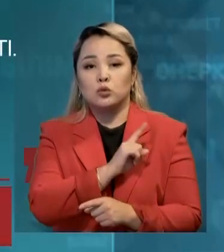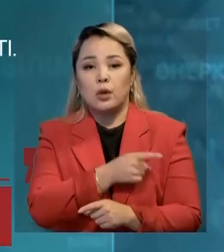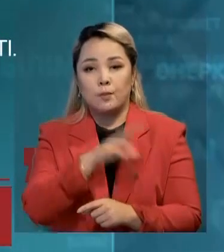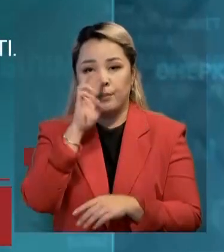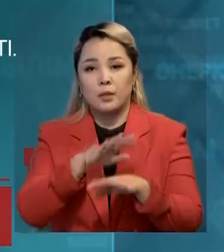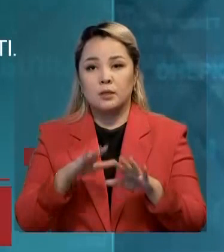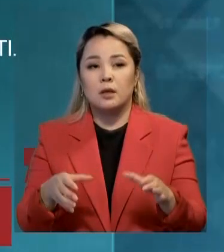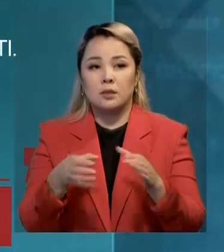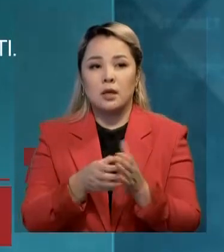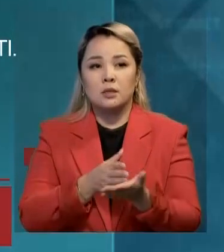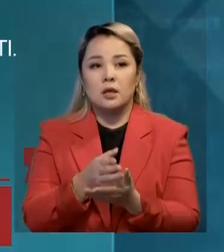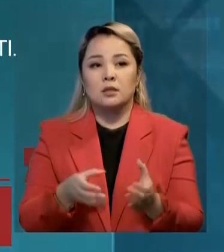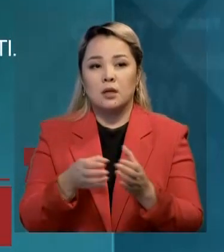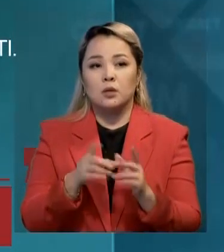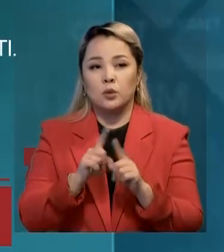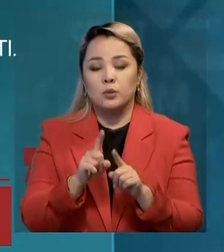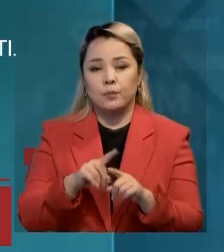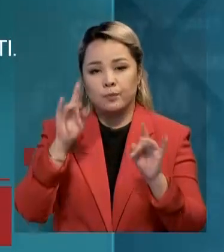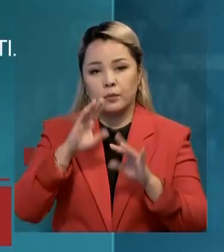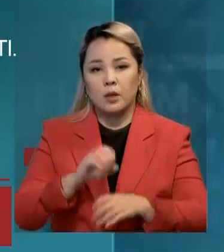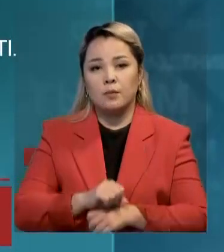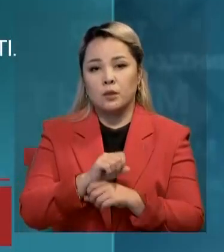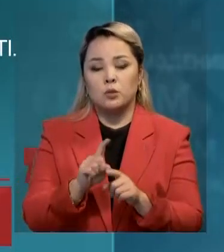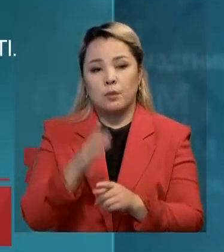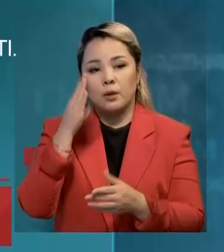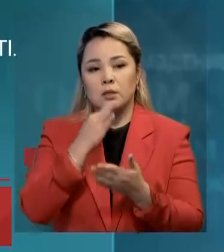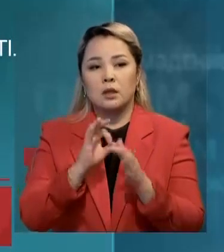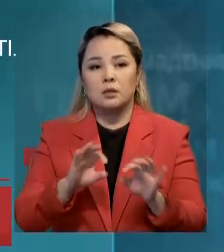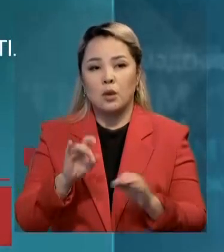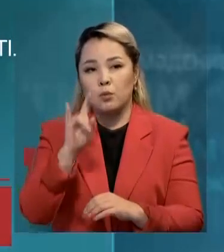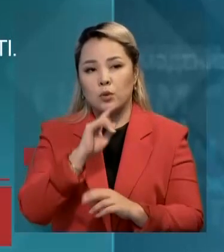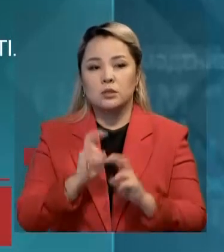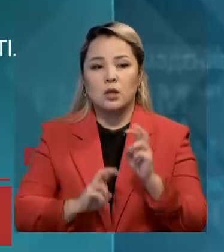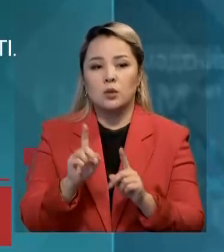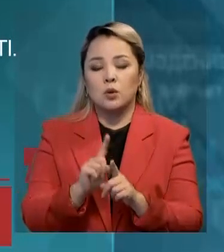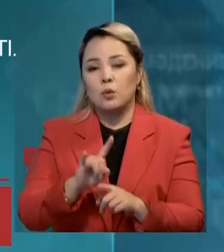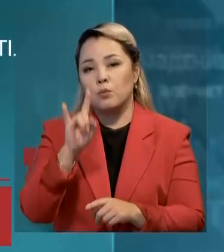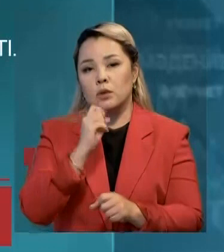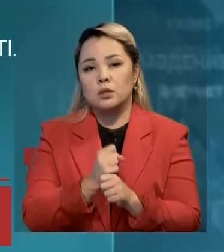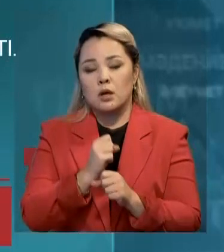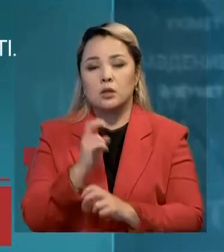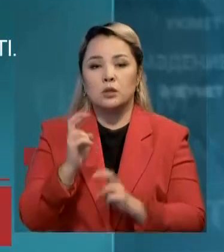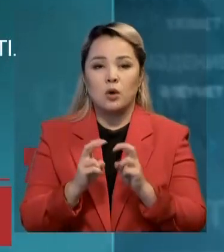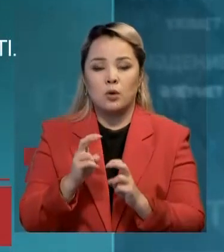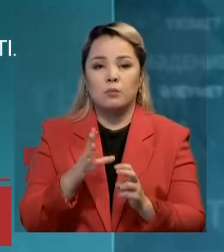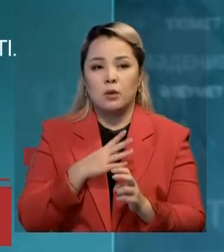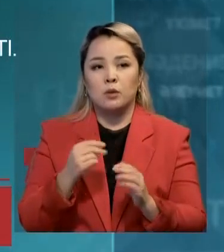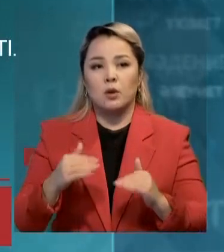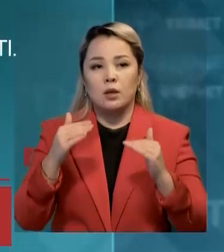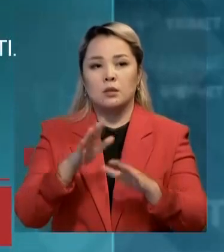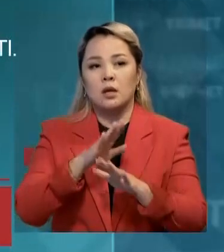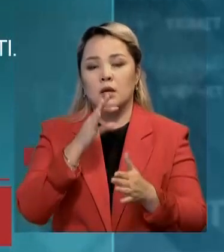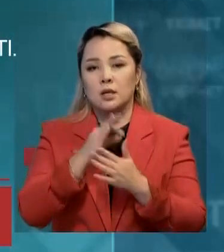мемлекет басшысының саясатына қасақана сабата жасат дегенде пікір бар. Мұнай өңдеу зауыттары мұнайды өңдеудің бағасын өсірмеген, соған